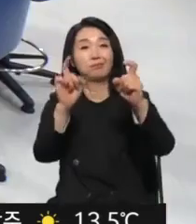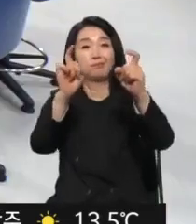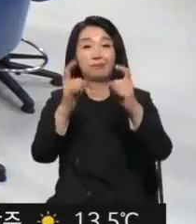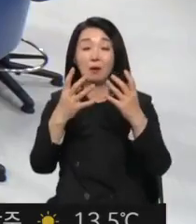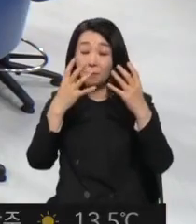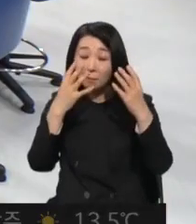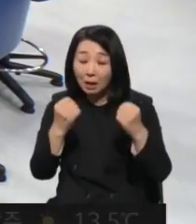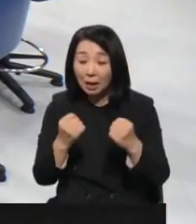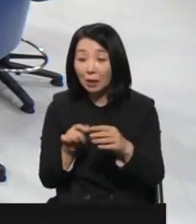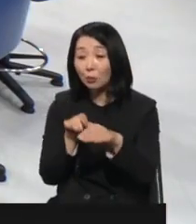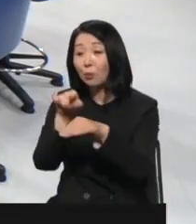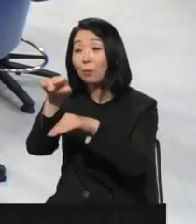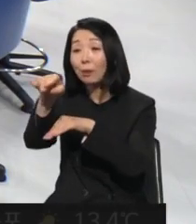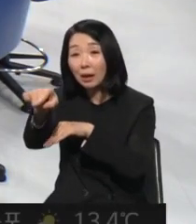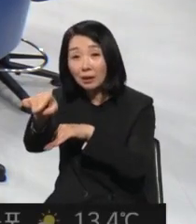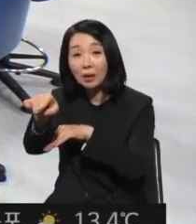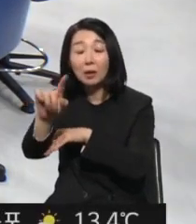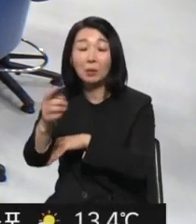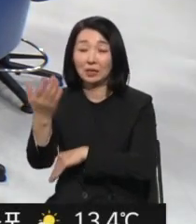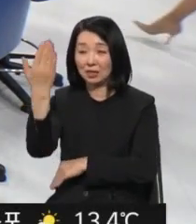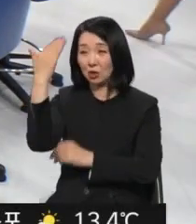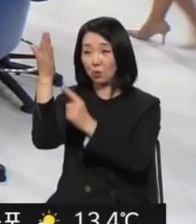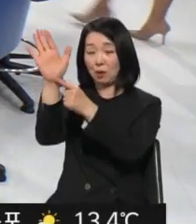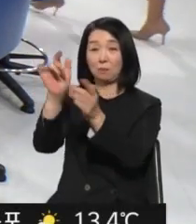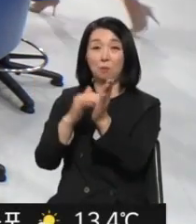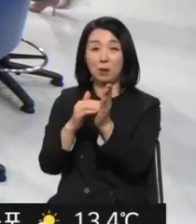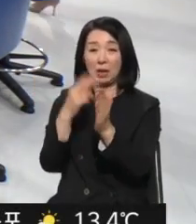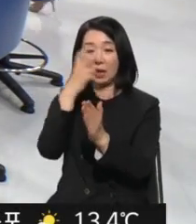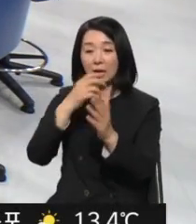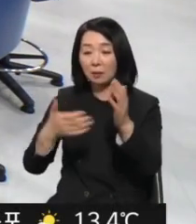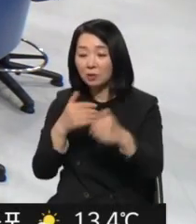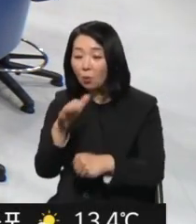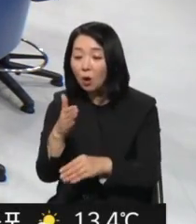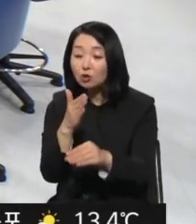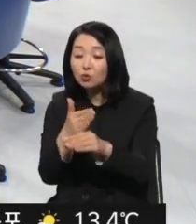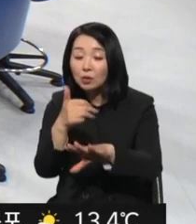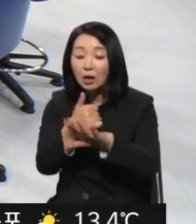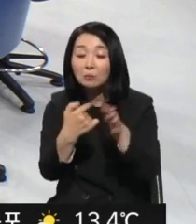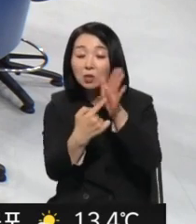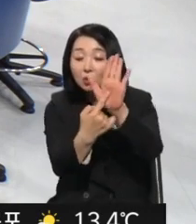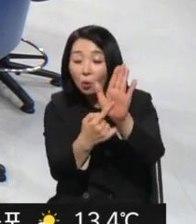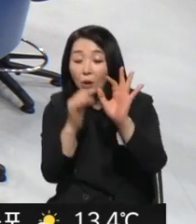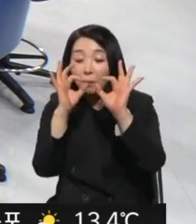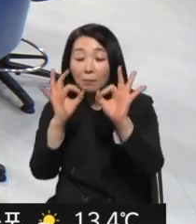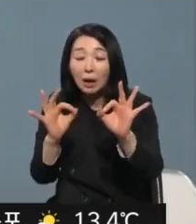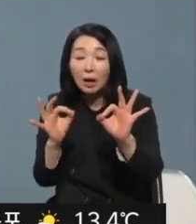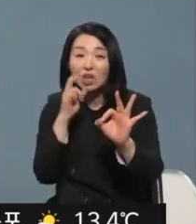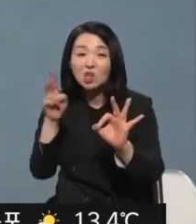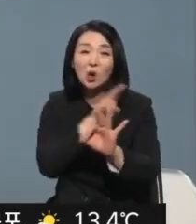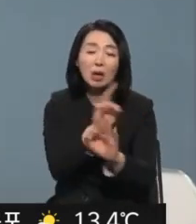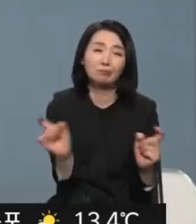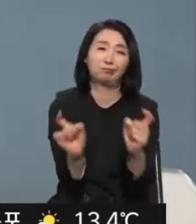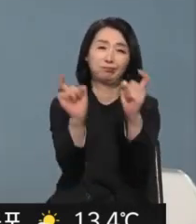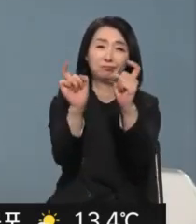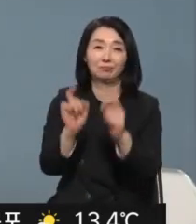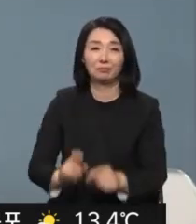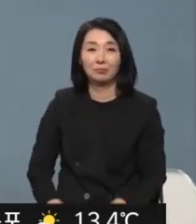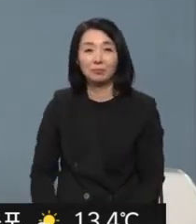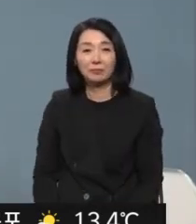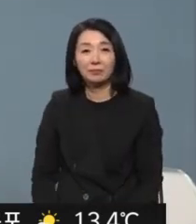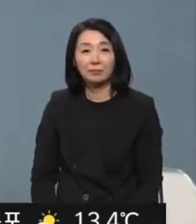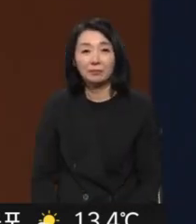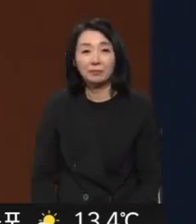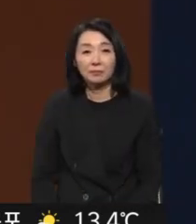또 장외에서는 지난주에 발표됐던 감사원의 중간감사 조사 결과를 놓고 여야가 맞붙어 있는 상황이죠네